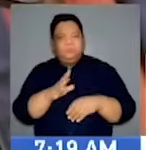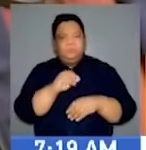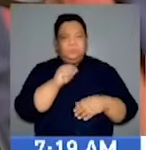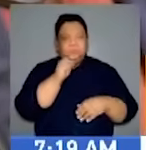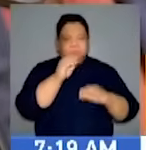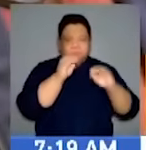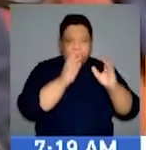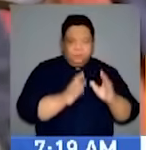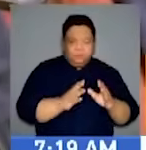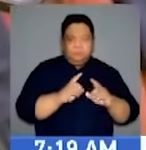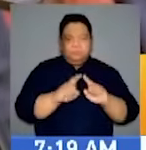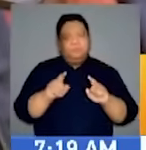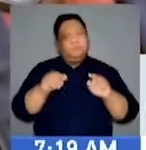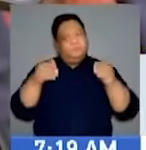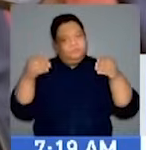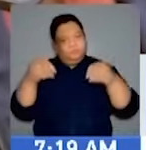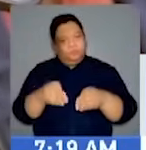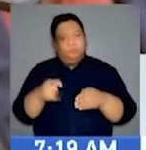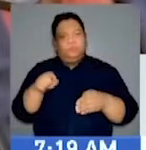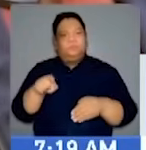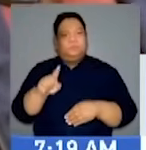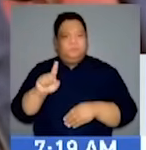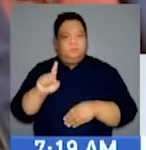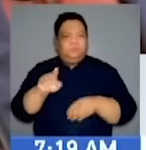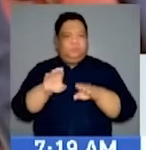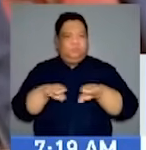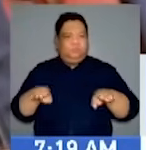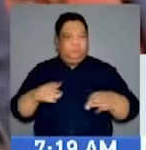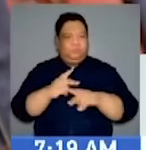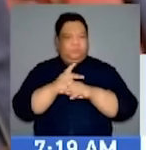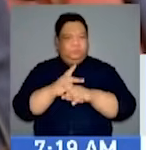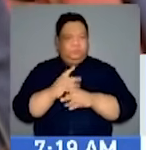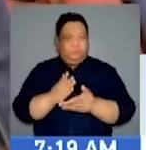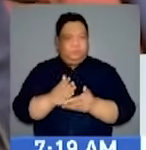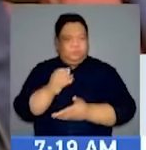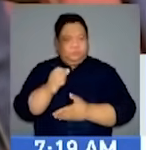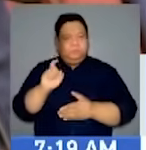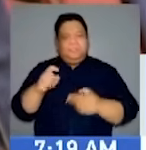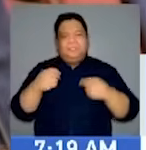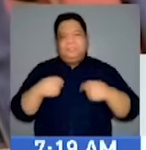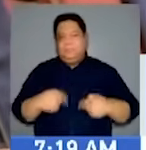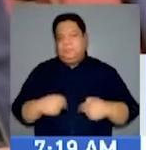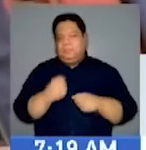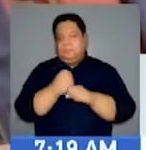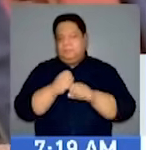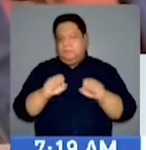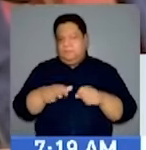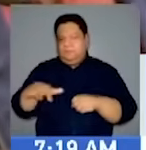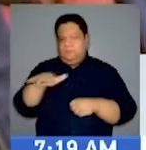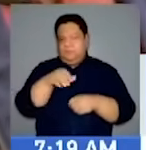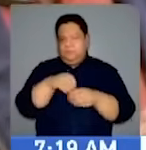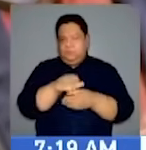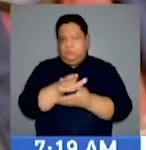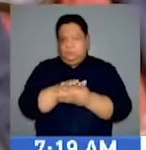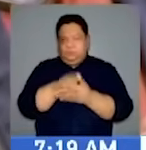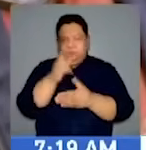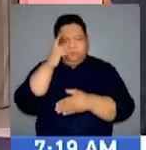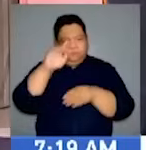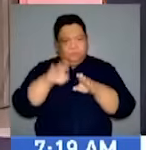Dapat there is a healthy, safe space dyan sa loob ng eskwelahan para sa mga bata.